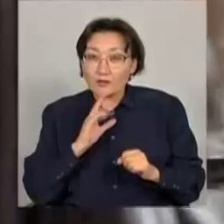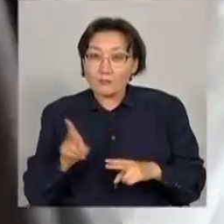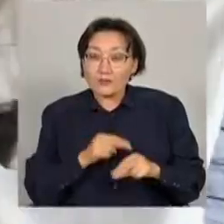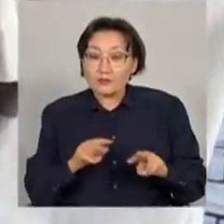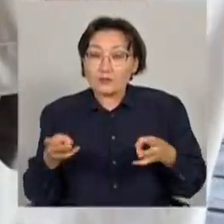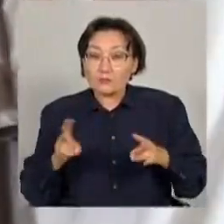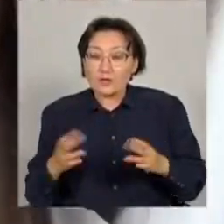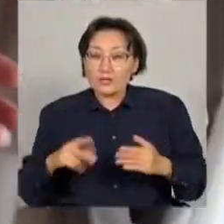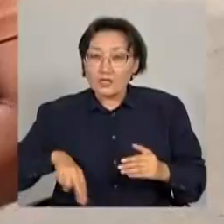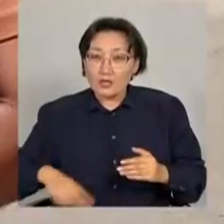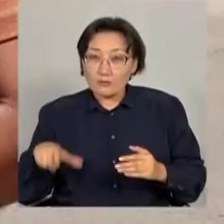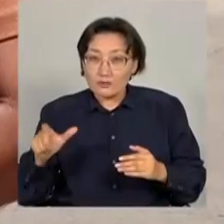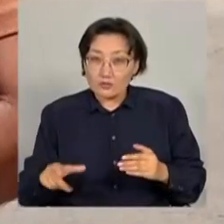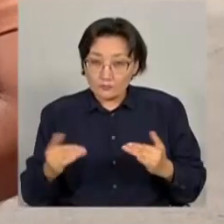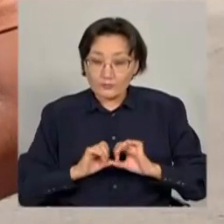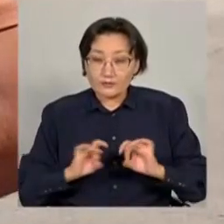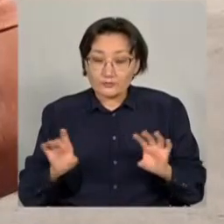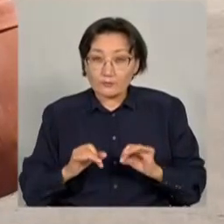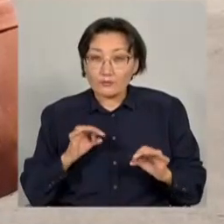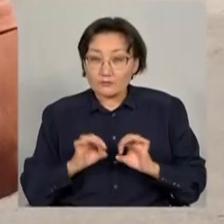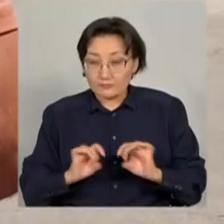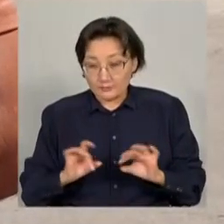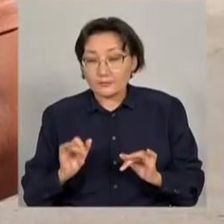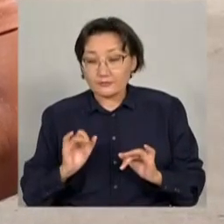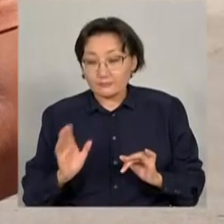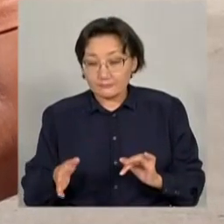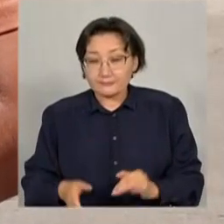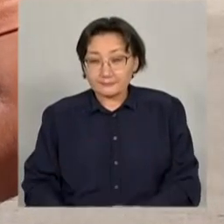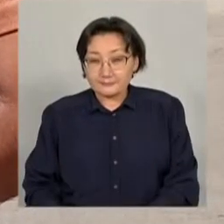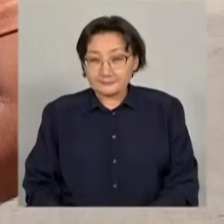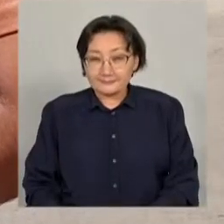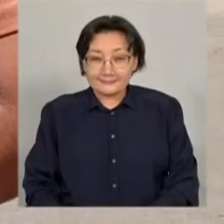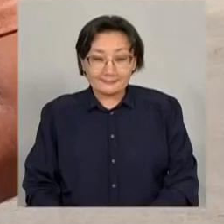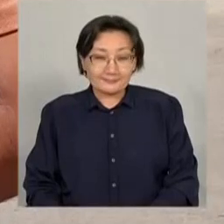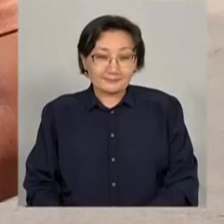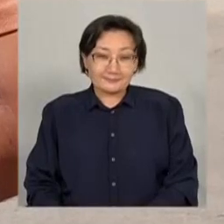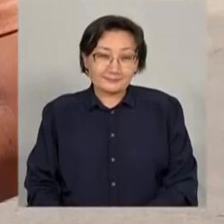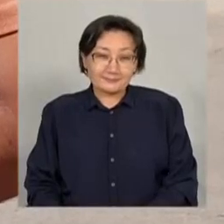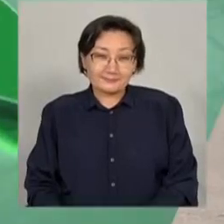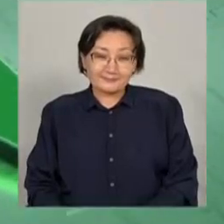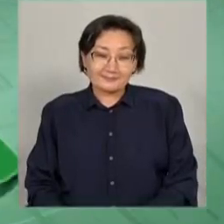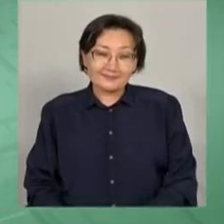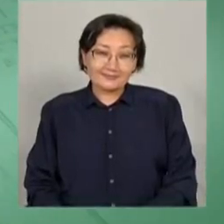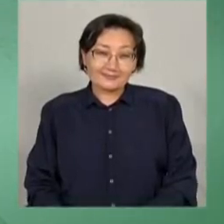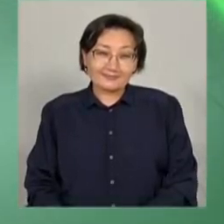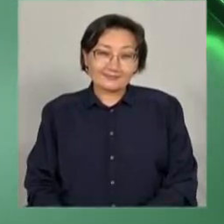qaldırğan qanday tärbiyeşi? Bul jayında jawaptılar ne deydi? Tolıqraq men Älimbek Şıntemir şındıq izdep keldim.